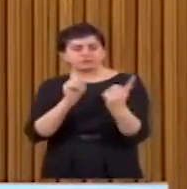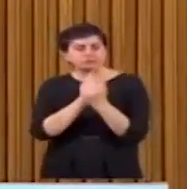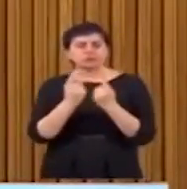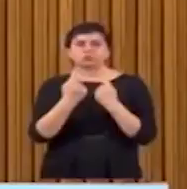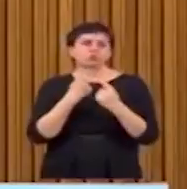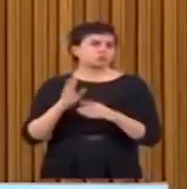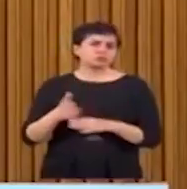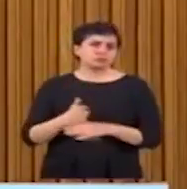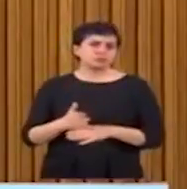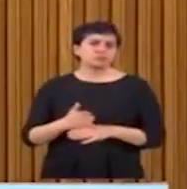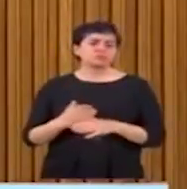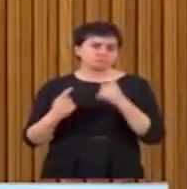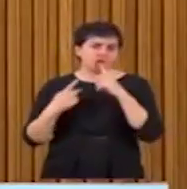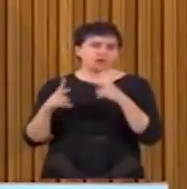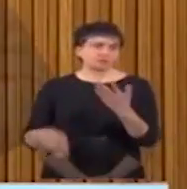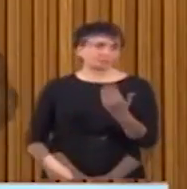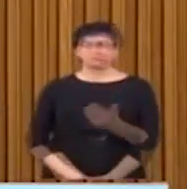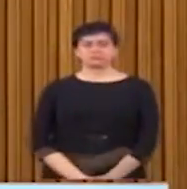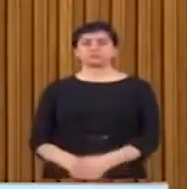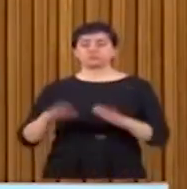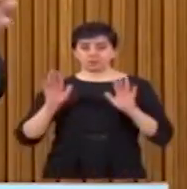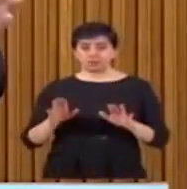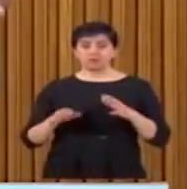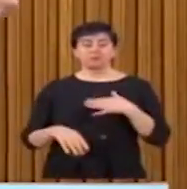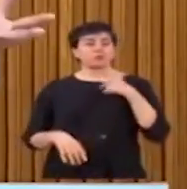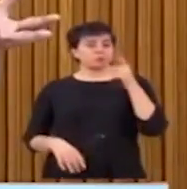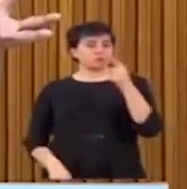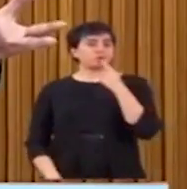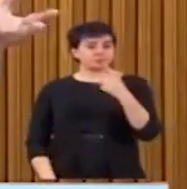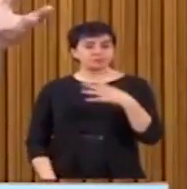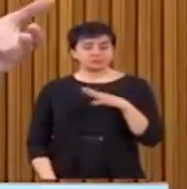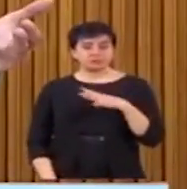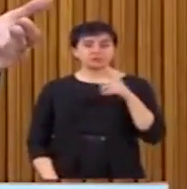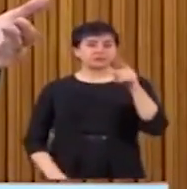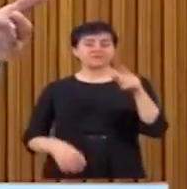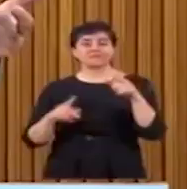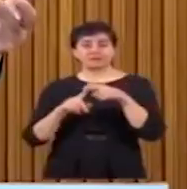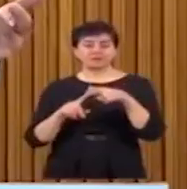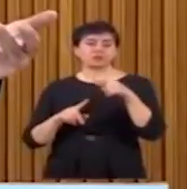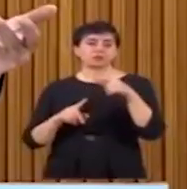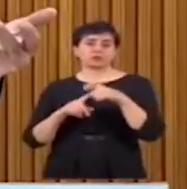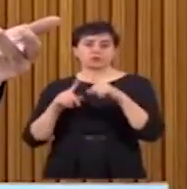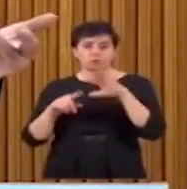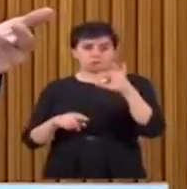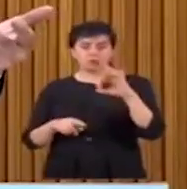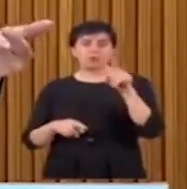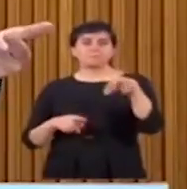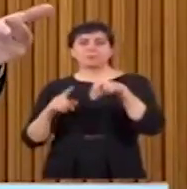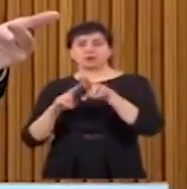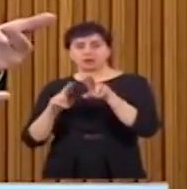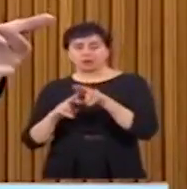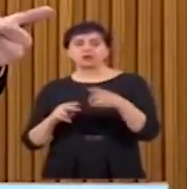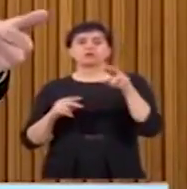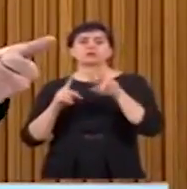serdin? Bana bir açıkta bakayım. Ama ben ona diyorum ki, sen FETÖ'ye, sen PKK'ya, sen